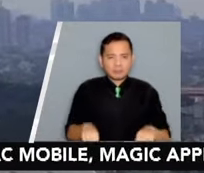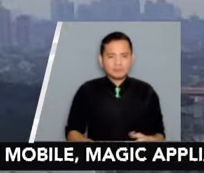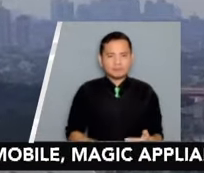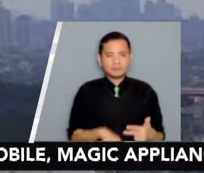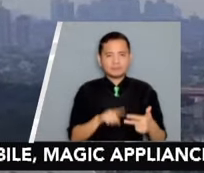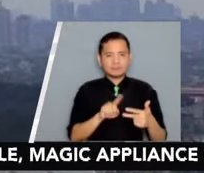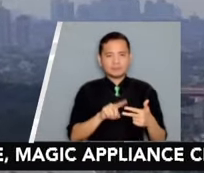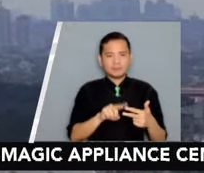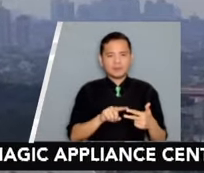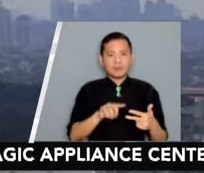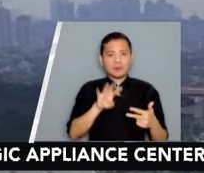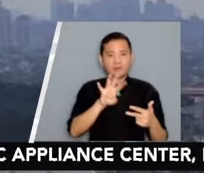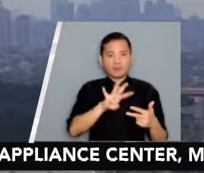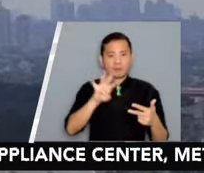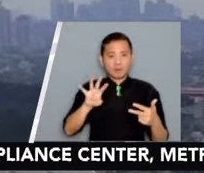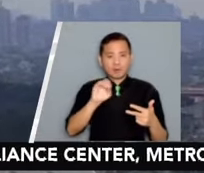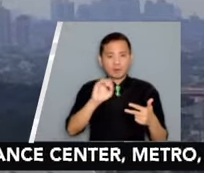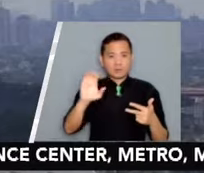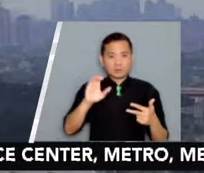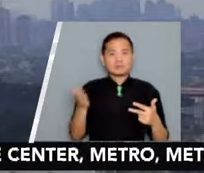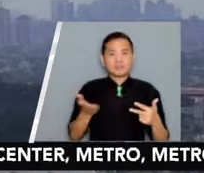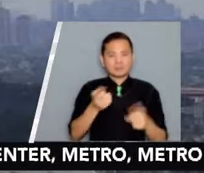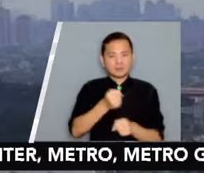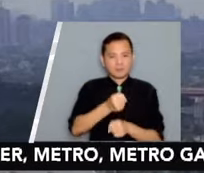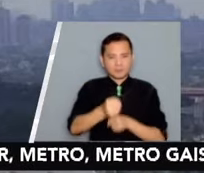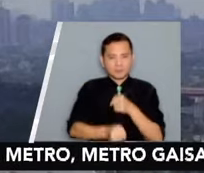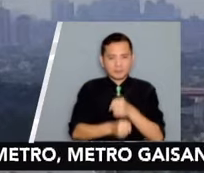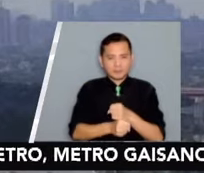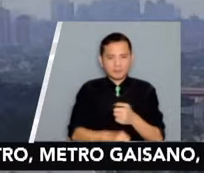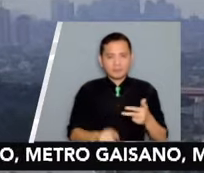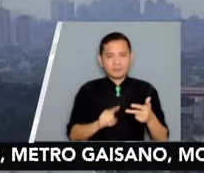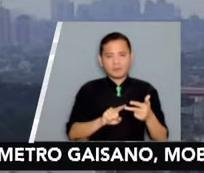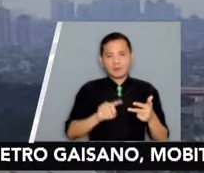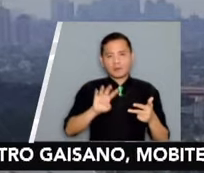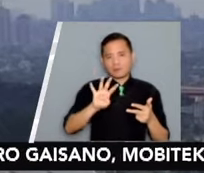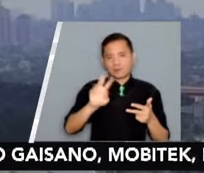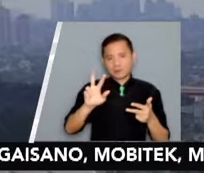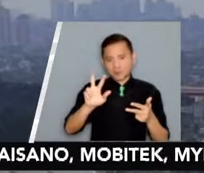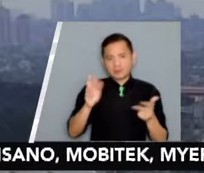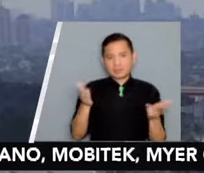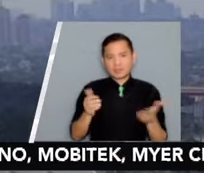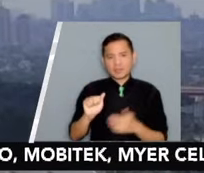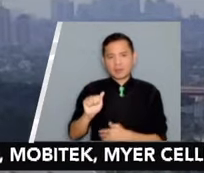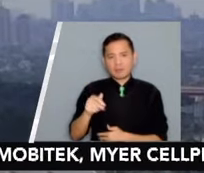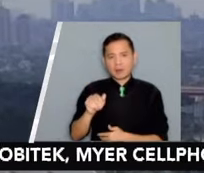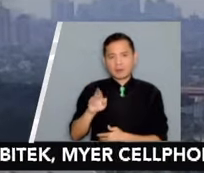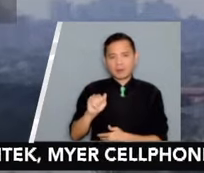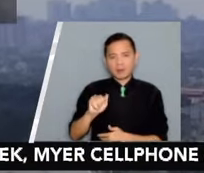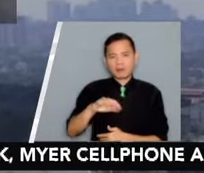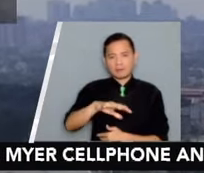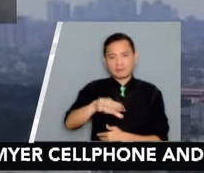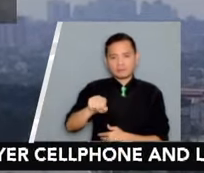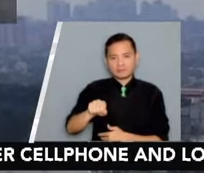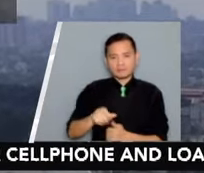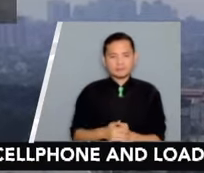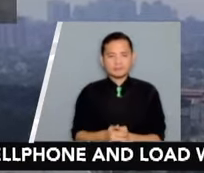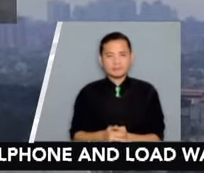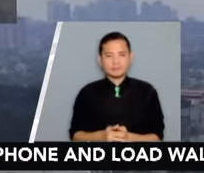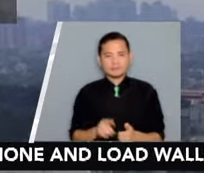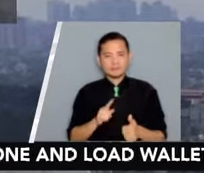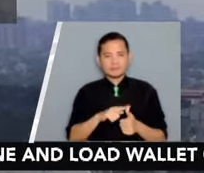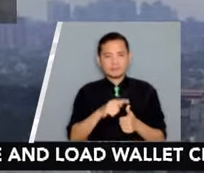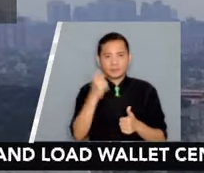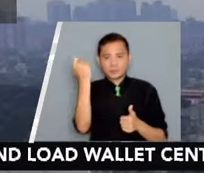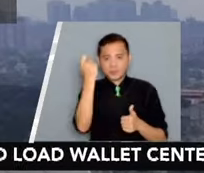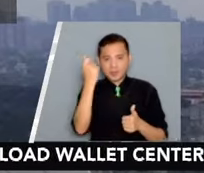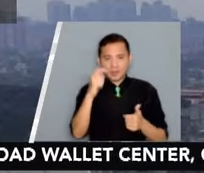init sa Cotabato City. 43 degrees Celsius naman sa Aparic, Cagayan. 42 degrees Celsius naman sa Tugigalaw, Cagayan. San Jose Occidental,